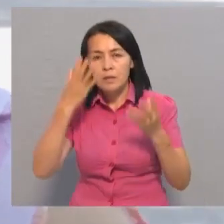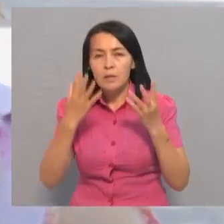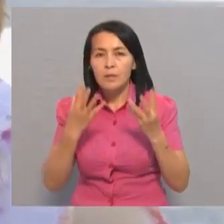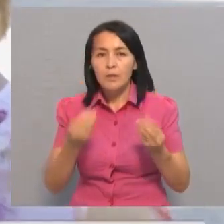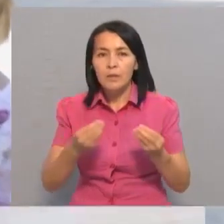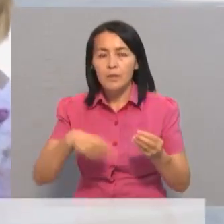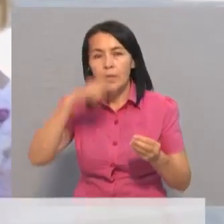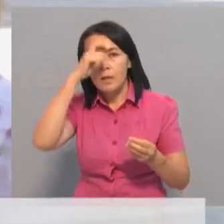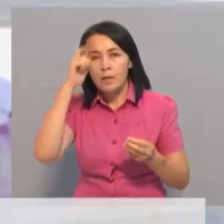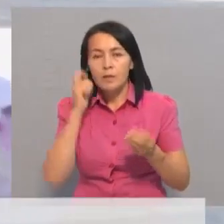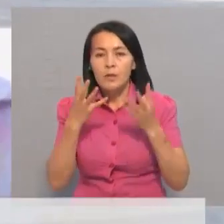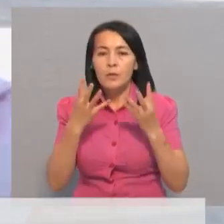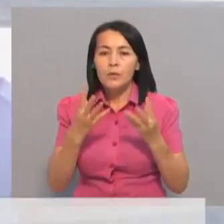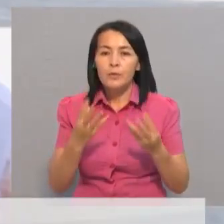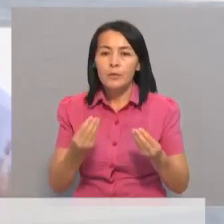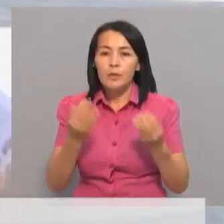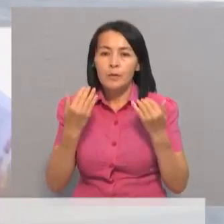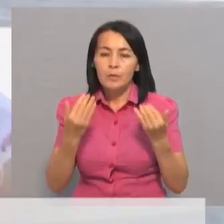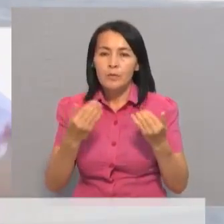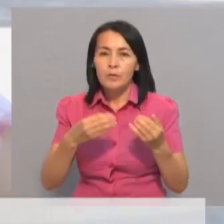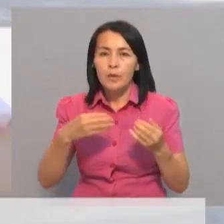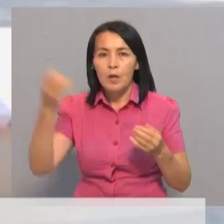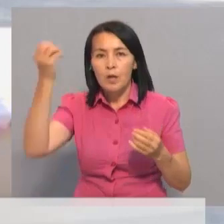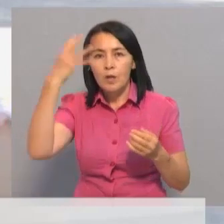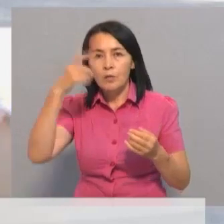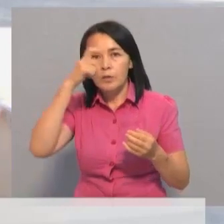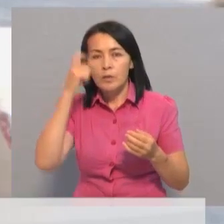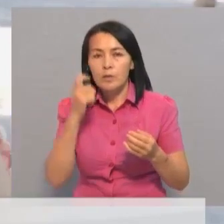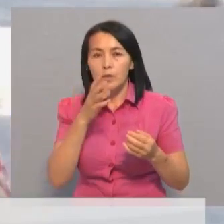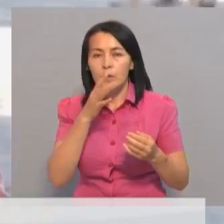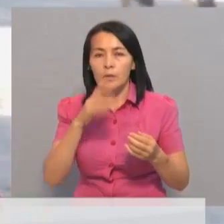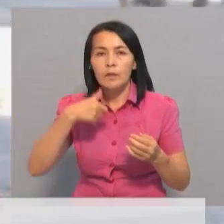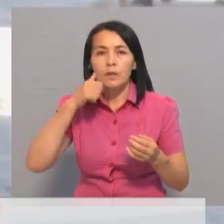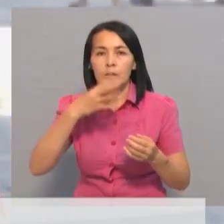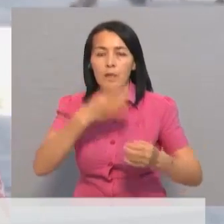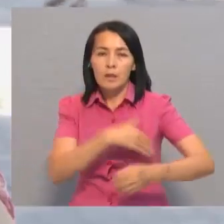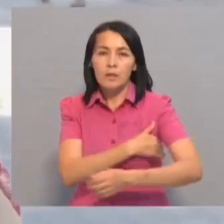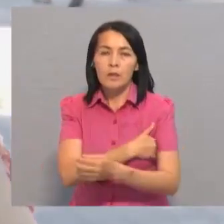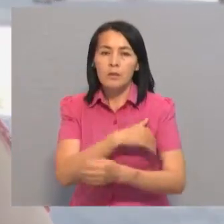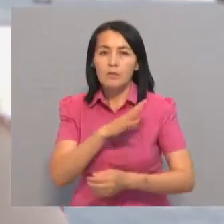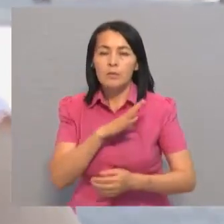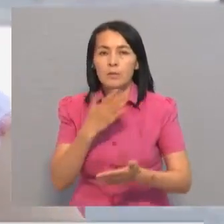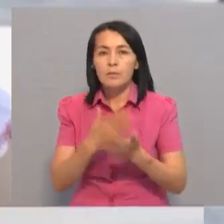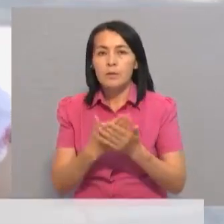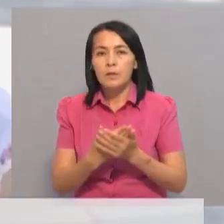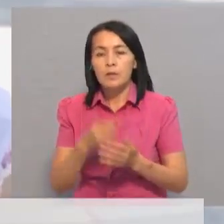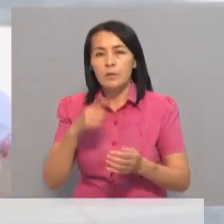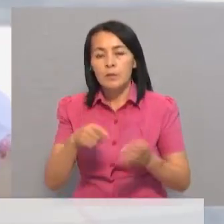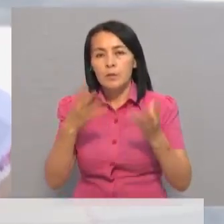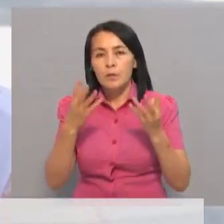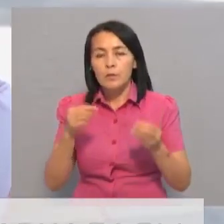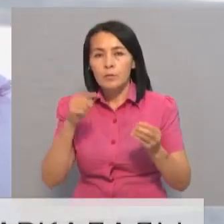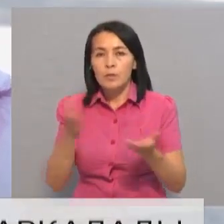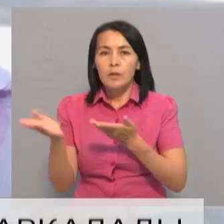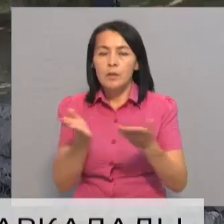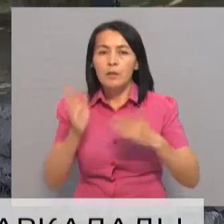осы шілде айында, жаздыгүндері осы күннің ыстығында, қазір кеше 40 градус болды мысалы. Сосын бәрі осы